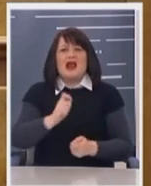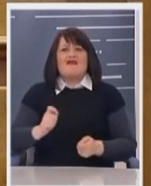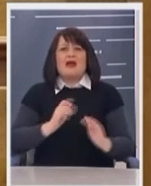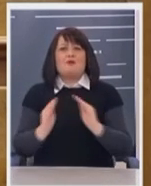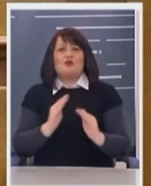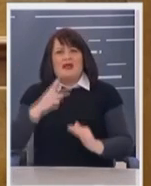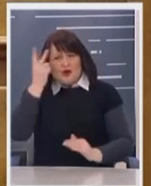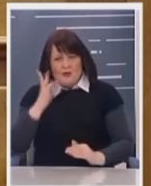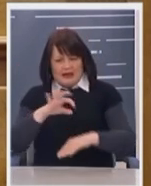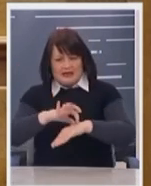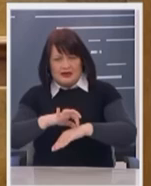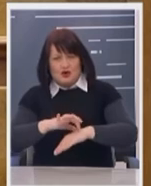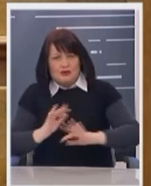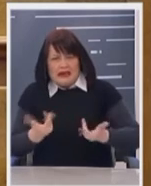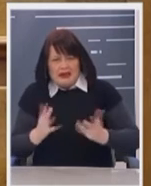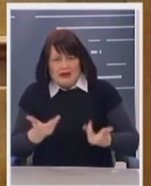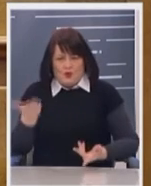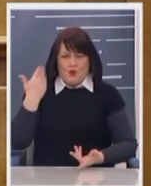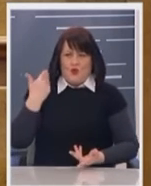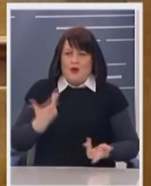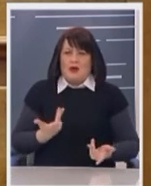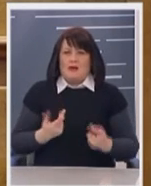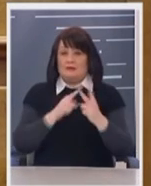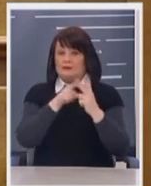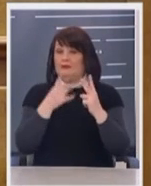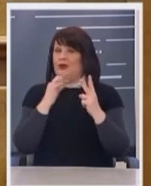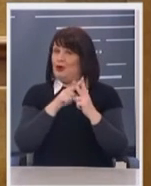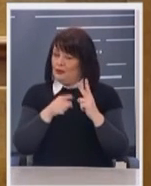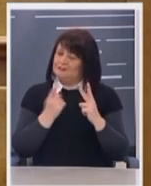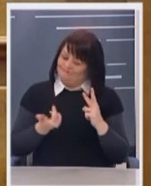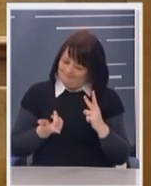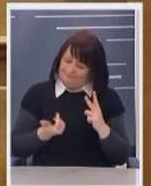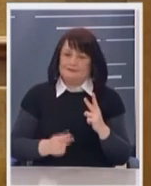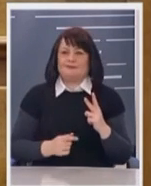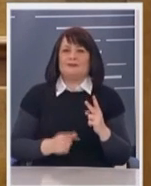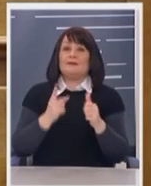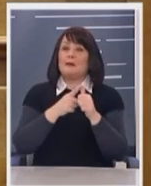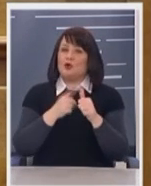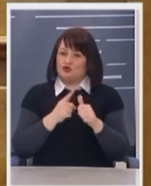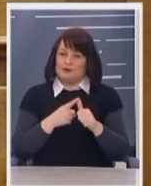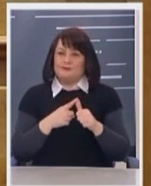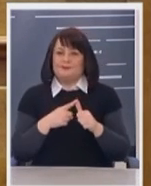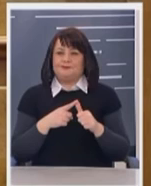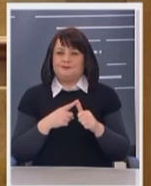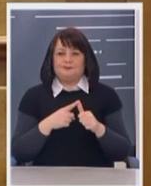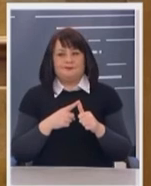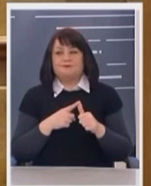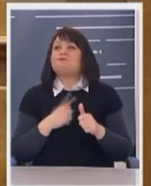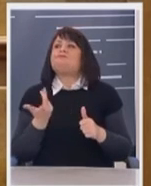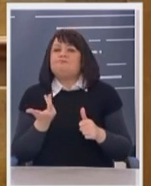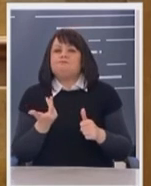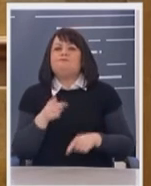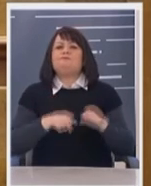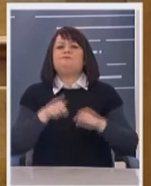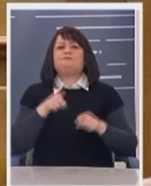προστασίας δικαιωμάτων ασθενών? Για δύο λόγους. Πρώτον, γιατί παράγοντες